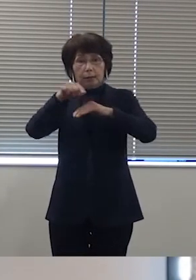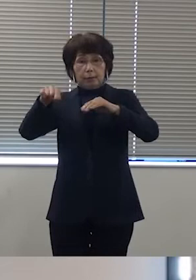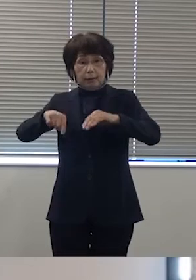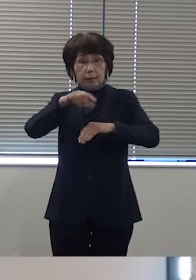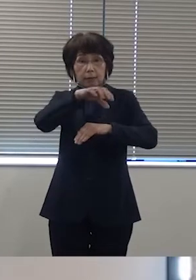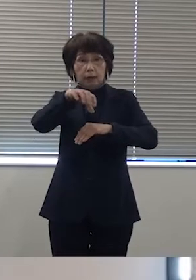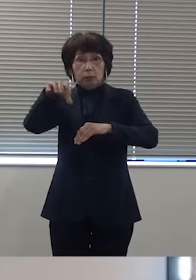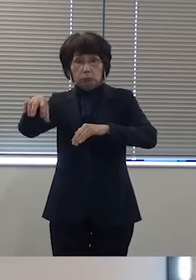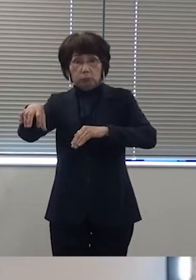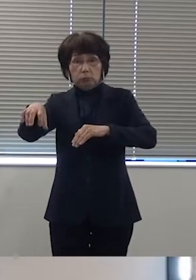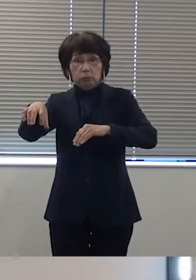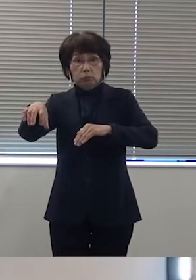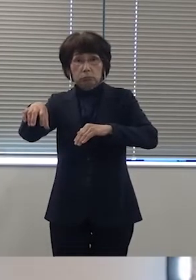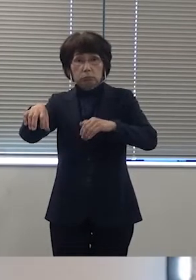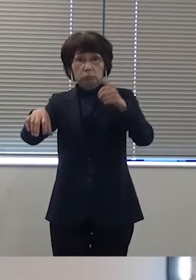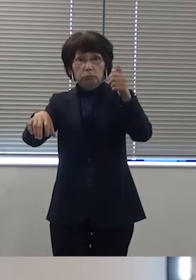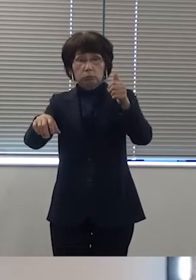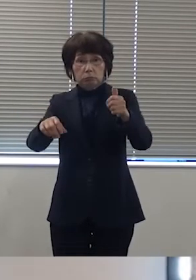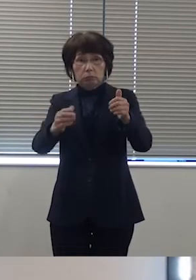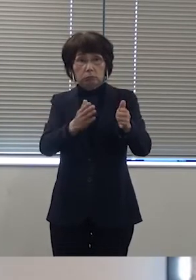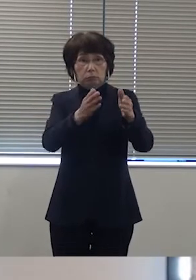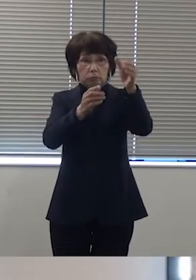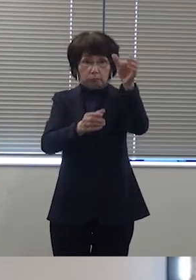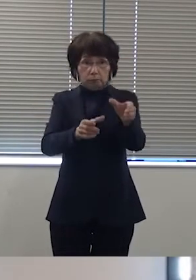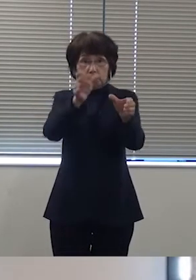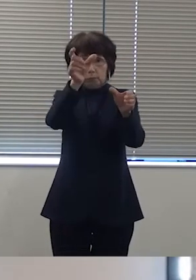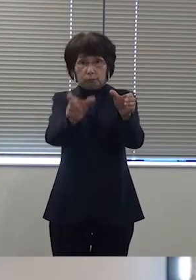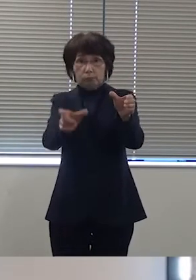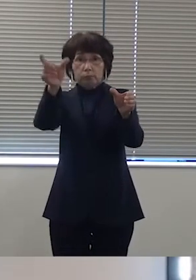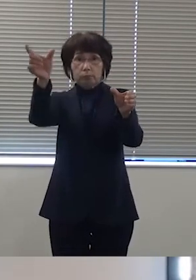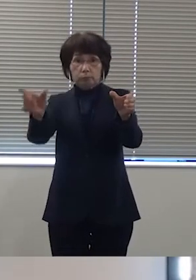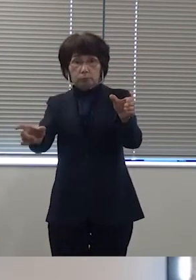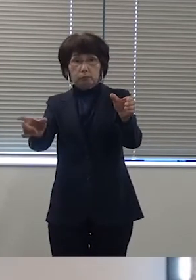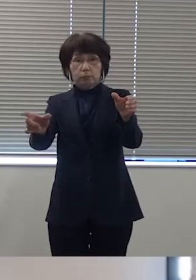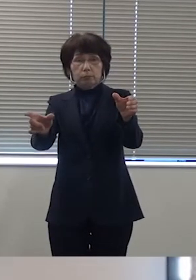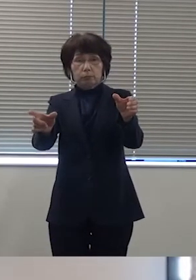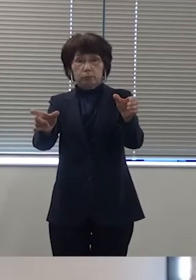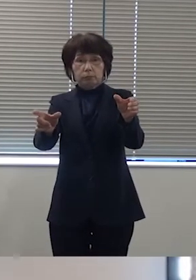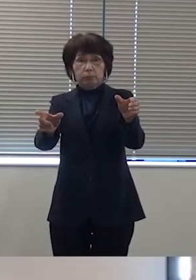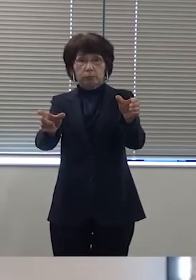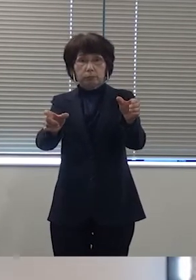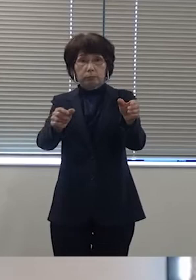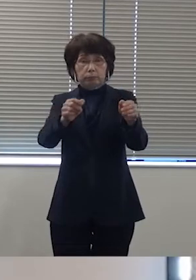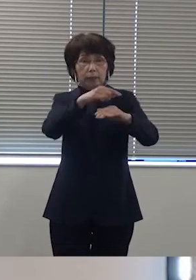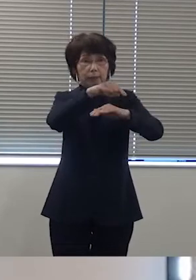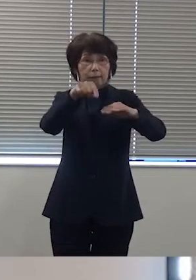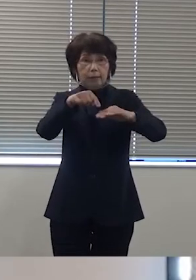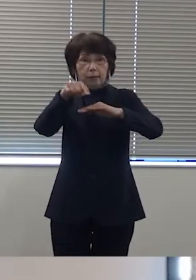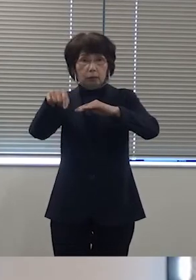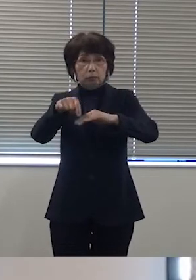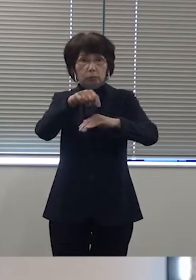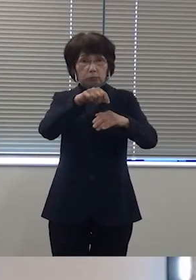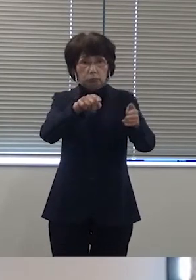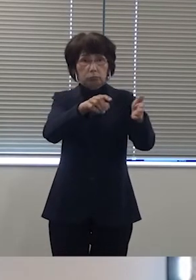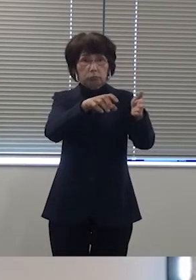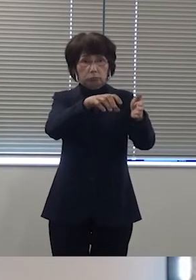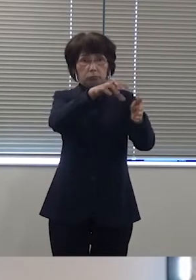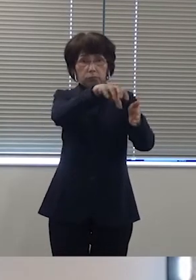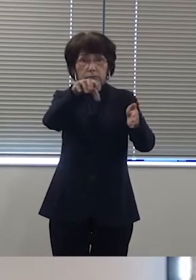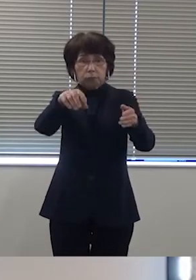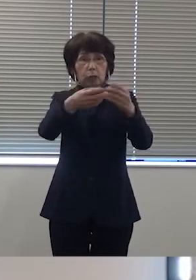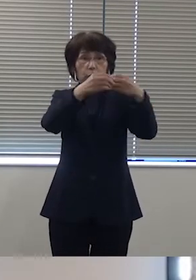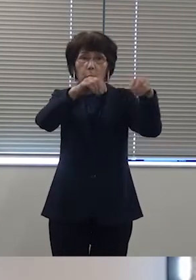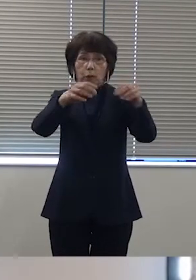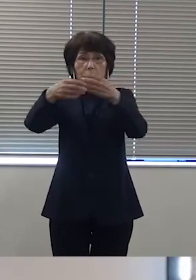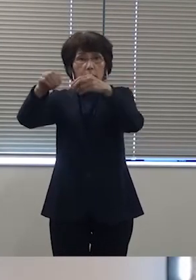各計画で位置づけてたり、協定結んでたり、まあ、はたまたまだあの未検討とか、いろいろバラバラなんですよ。で、要